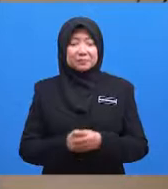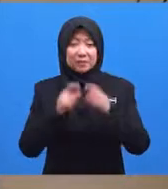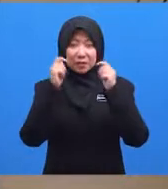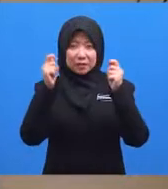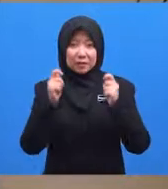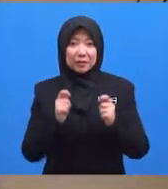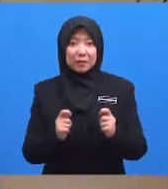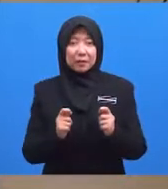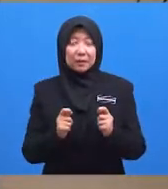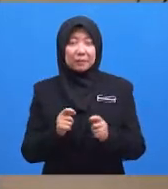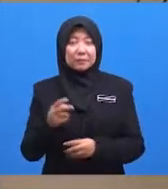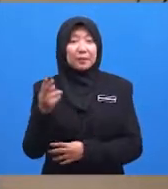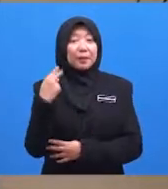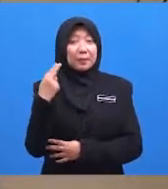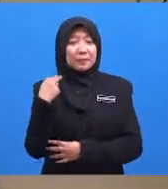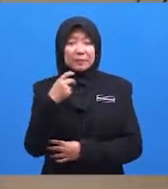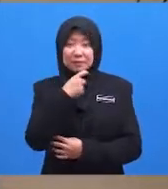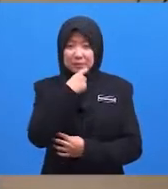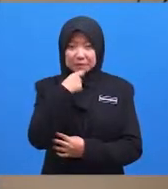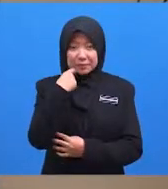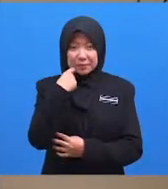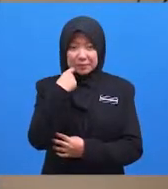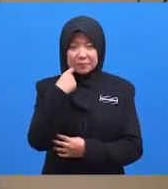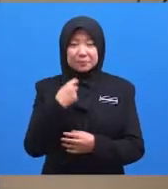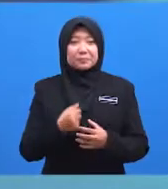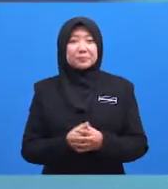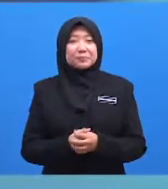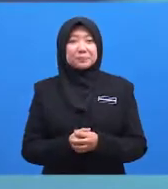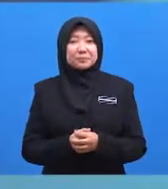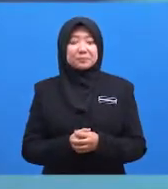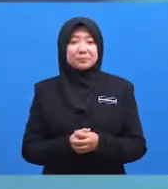Teknik memasak haba kering yang sesuai untuk ayam ialah